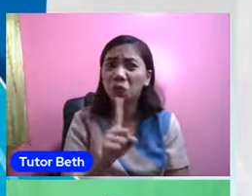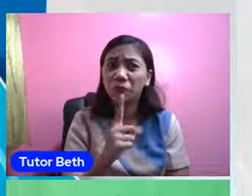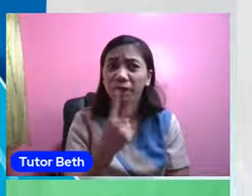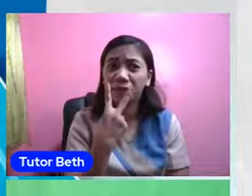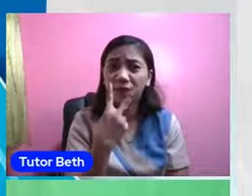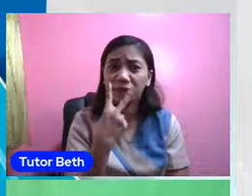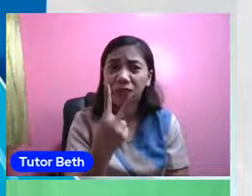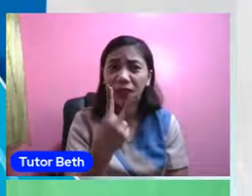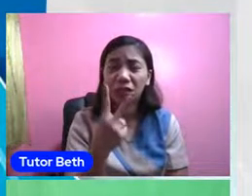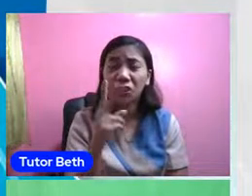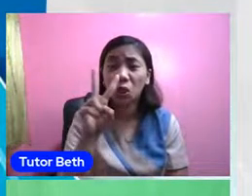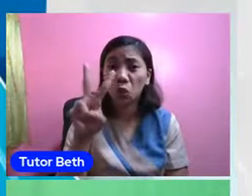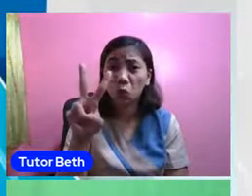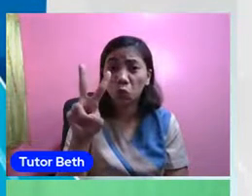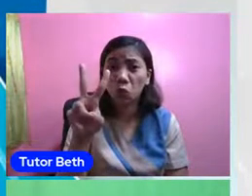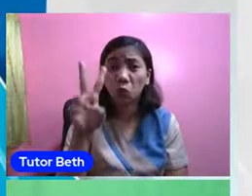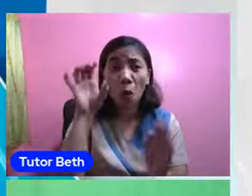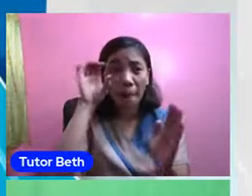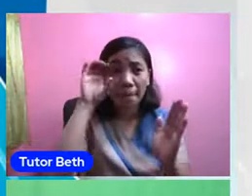larawan? Sabihin nyo nga.